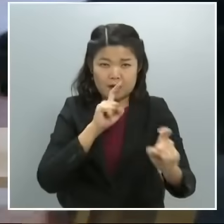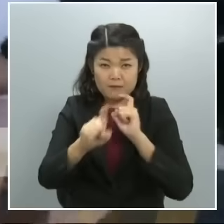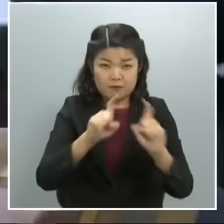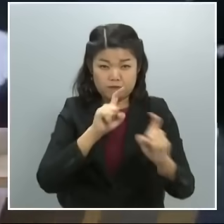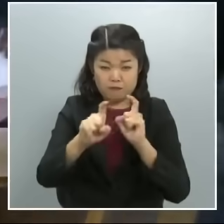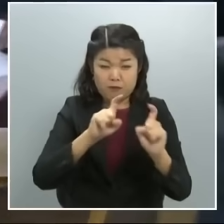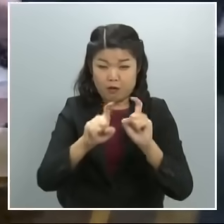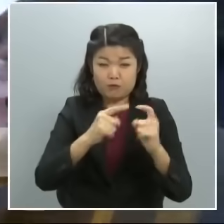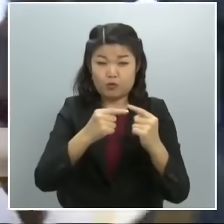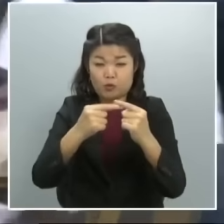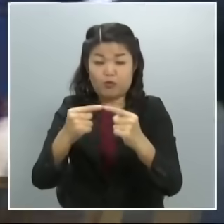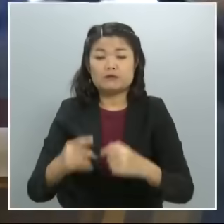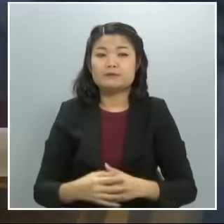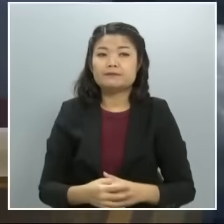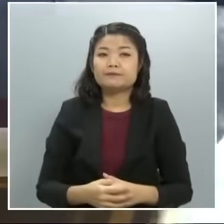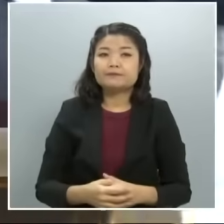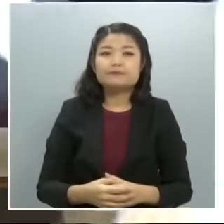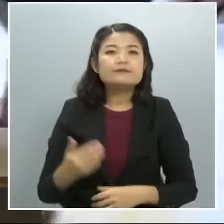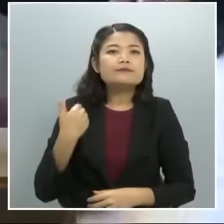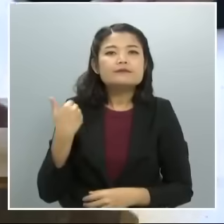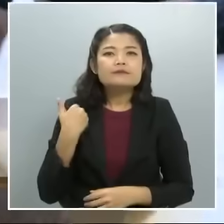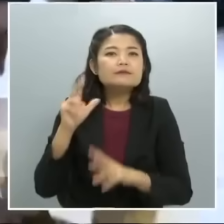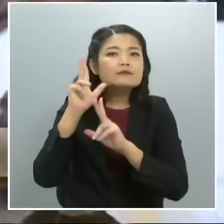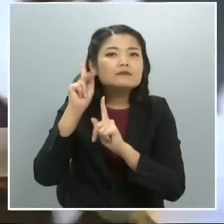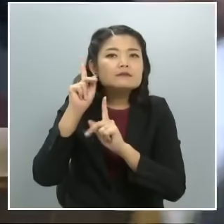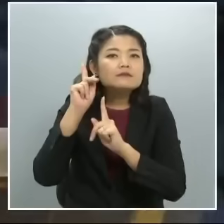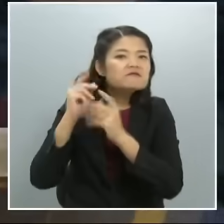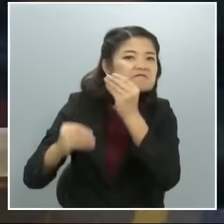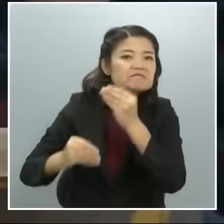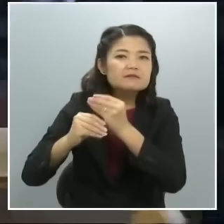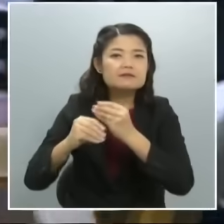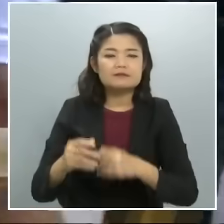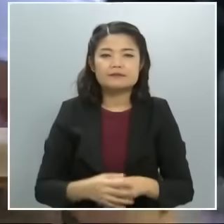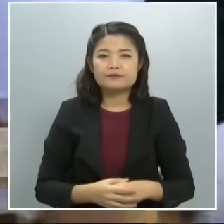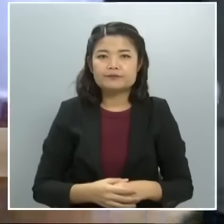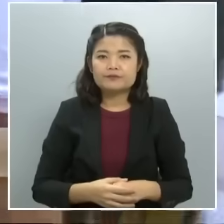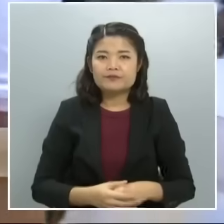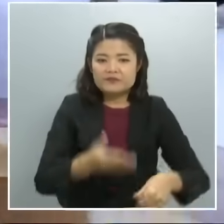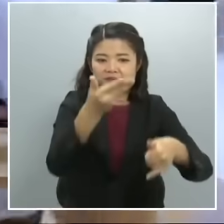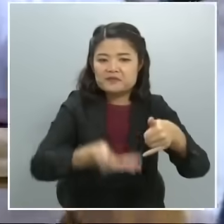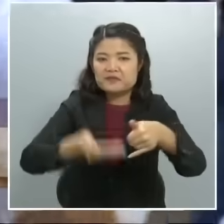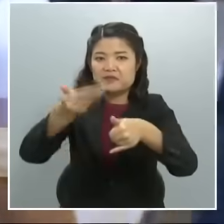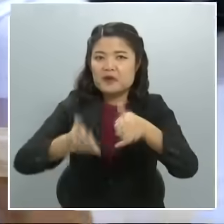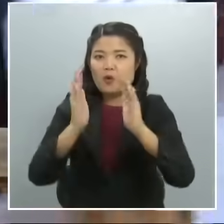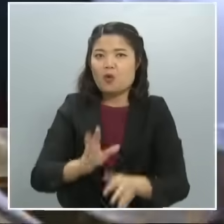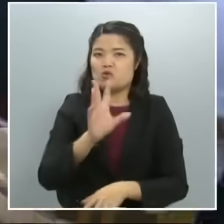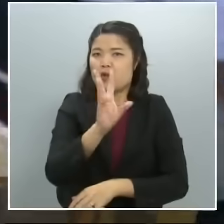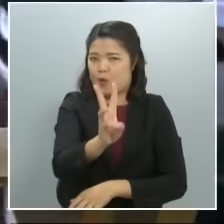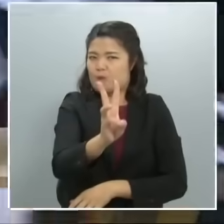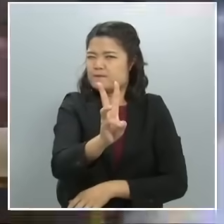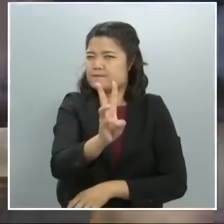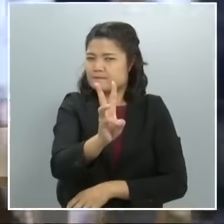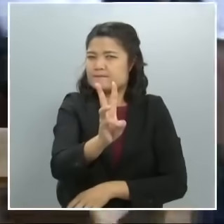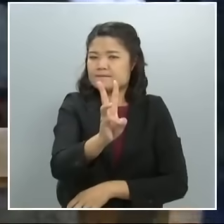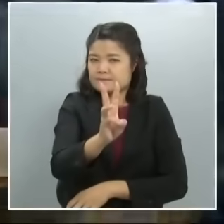าล่าสุดท่านผู้ชมแต่มีรายงานข่าวเพิ่มเติมพฤติกรรมของทั้ง6นายซึ่งเร